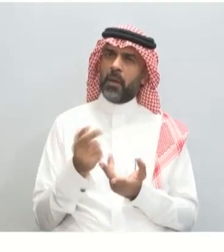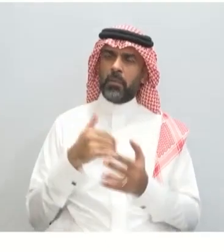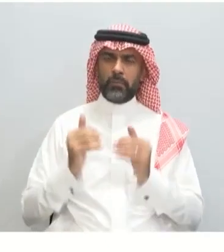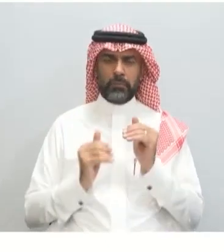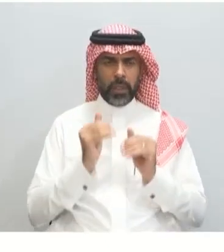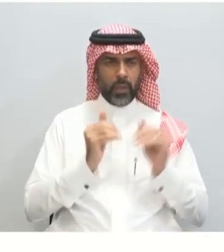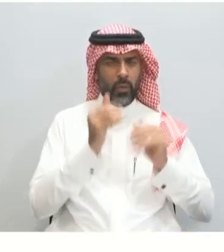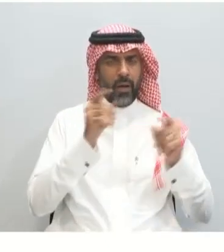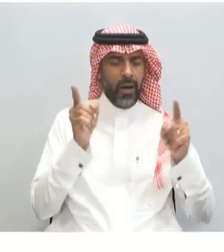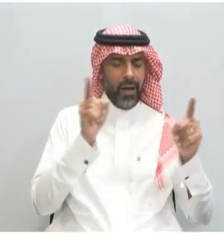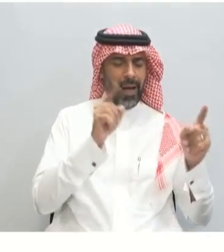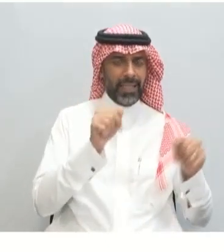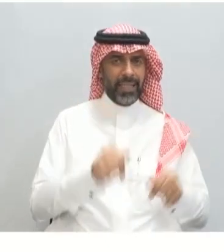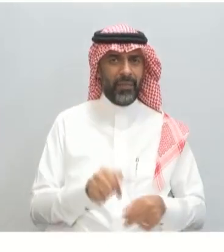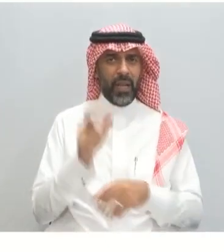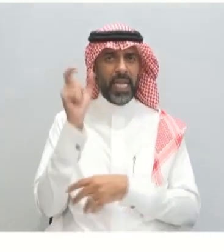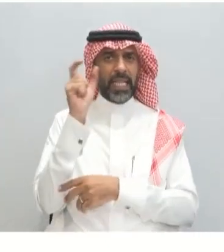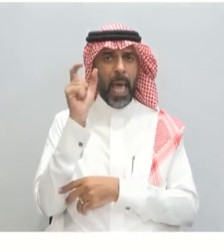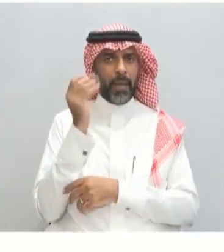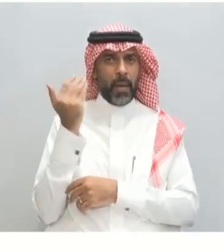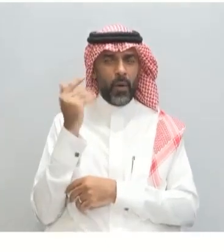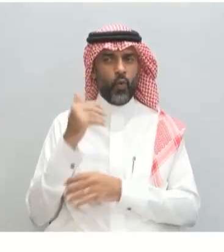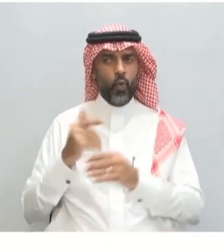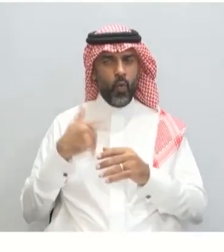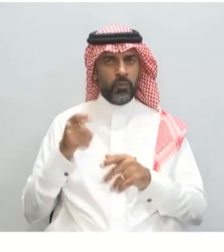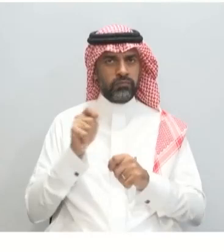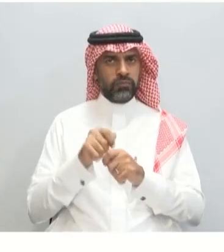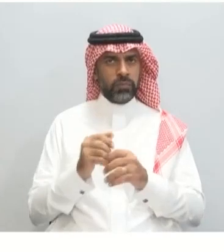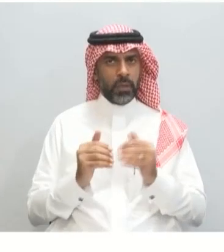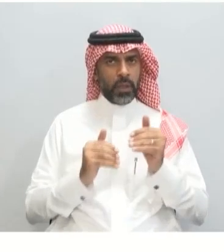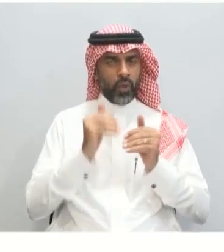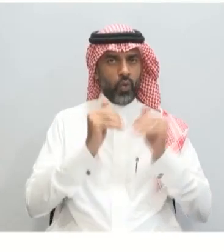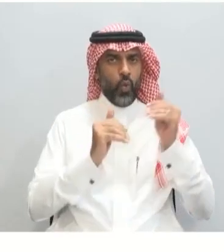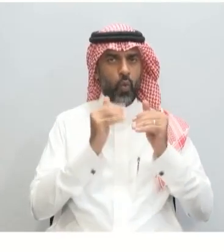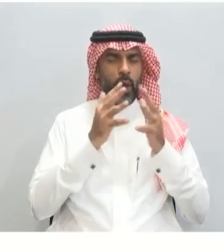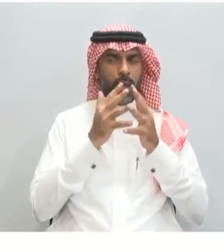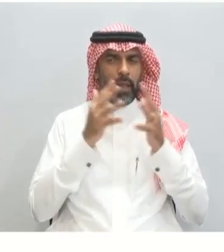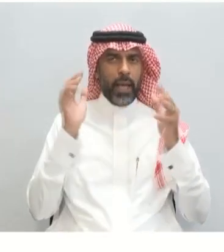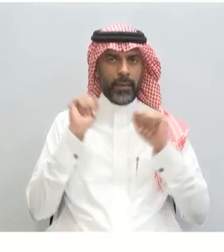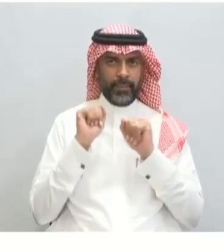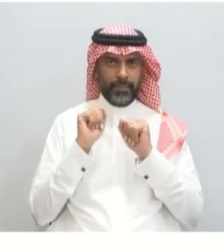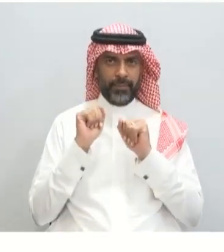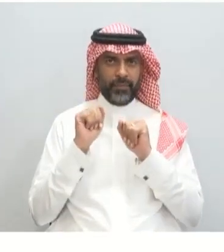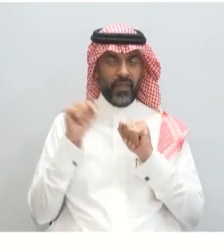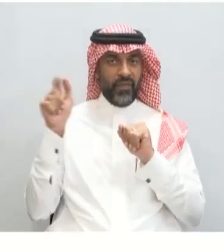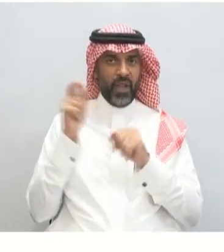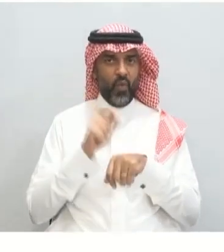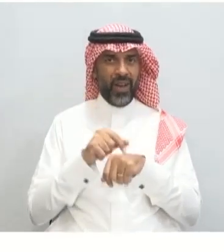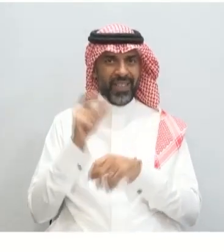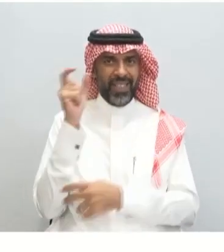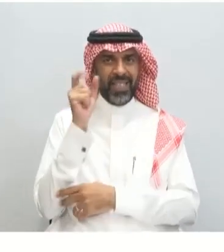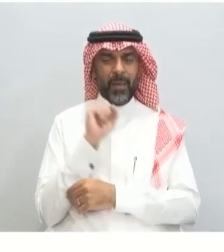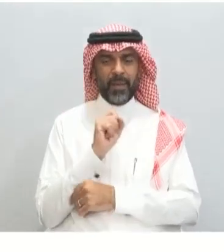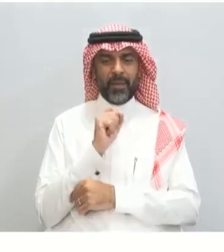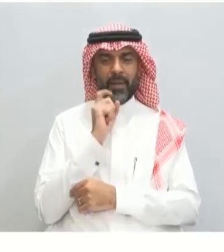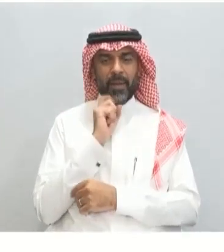وصلنا في العصر الاسلامي وما حدث من تطور على كافه جوانب علم الجغرافيا وايضا